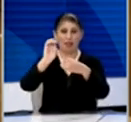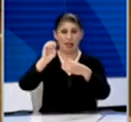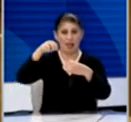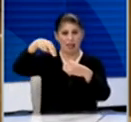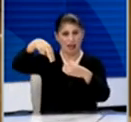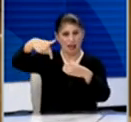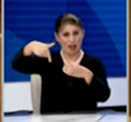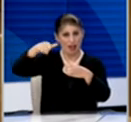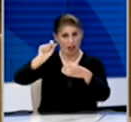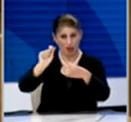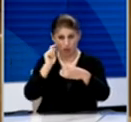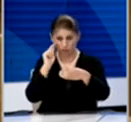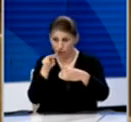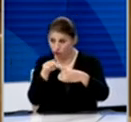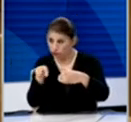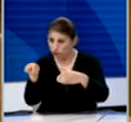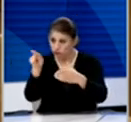και